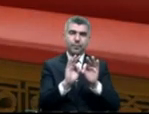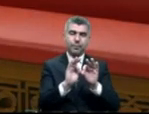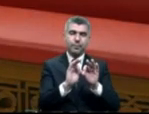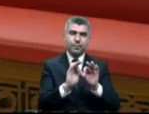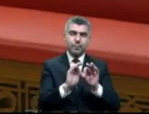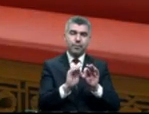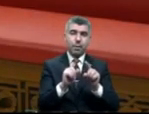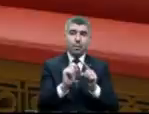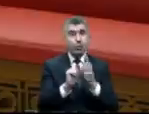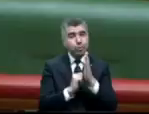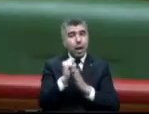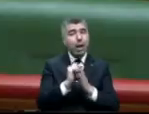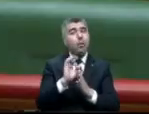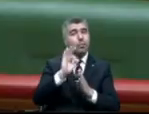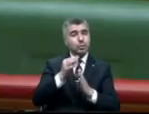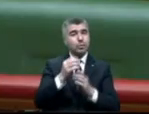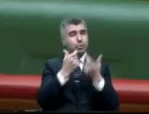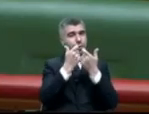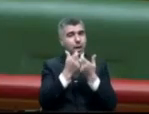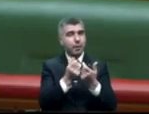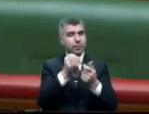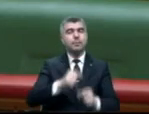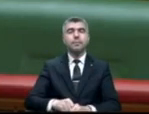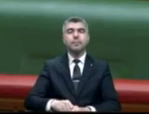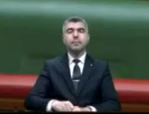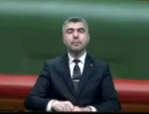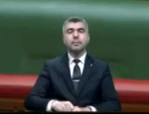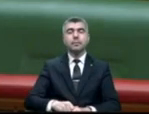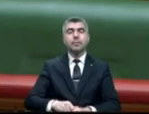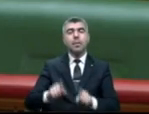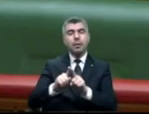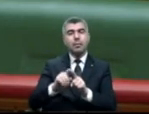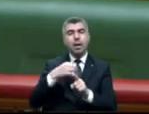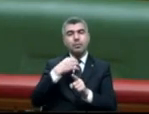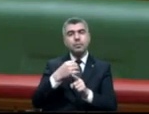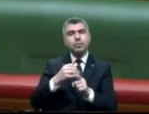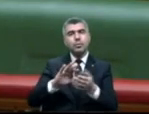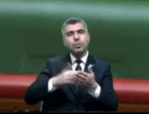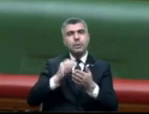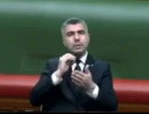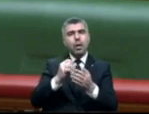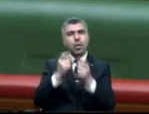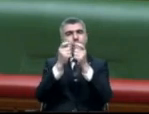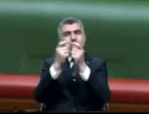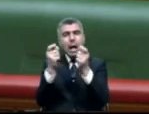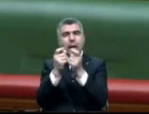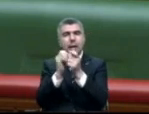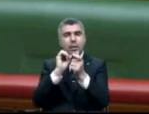ناجح والفعالية ديالو بانت في عدد كبير من القطاعات، إبراز مدى أهمية الاعتماد على المقاولات